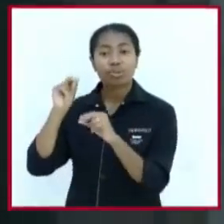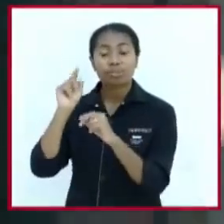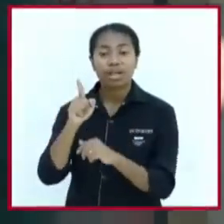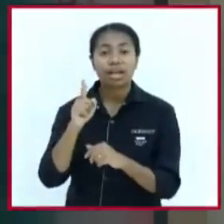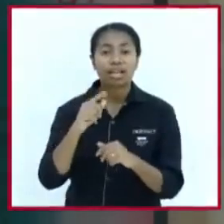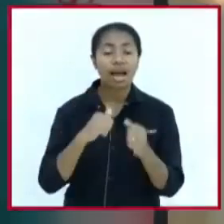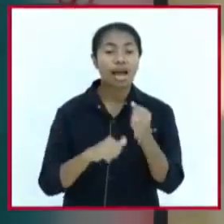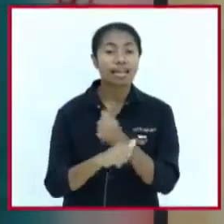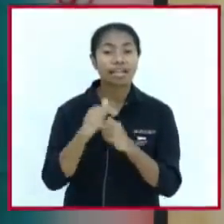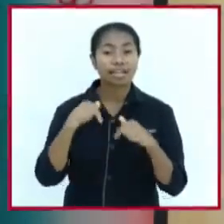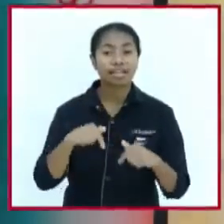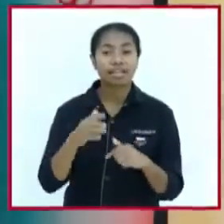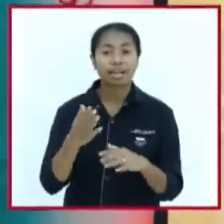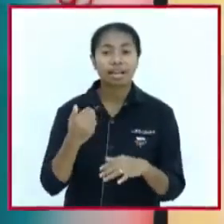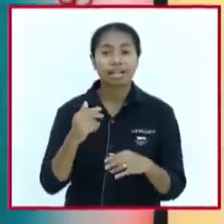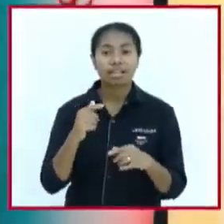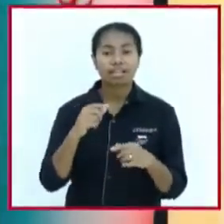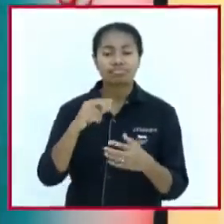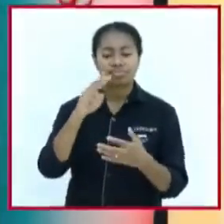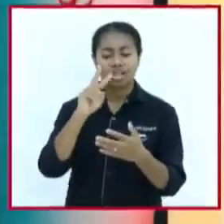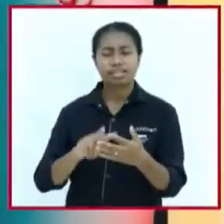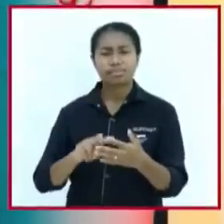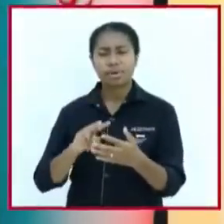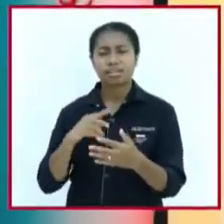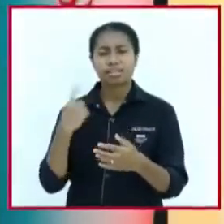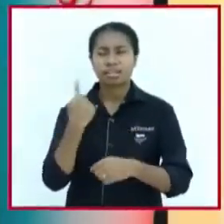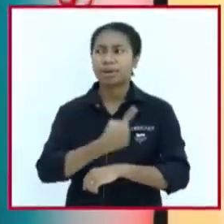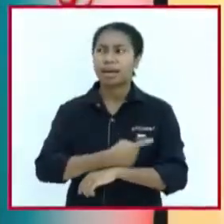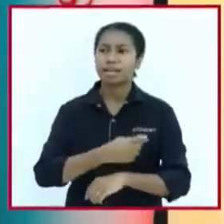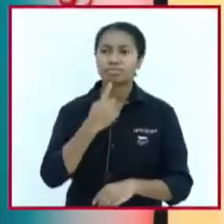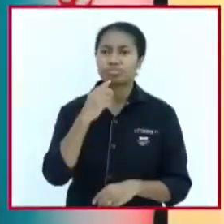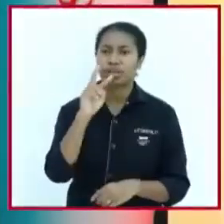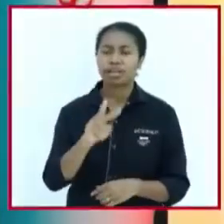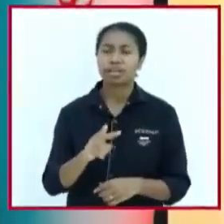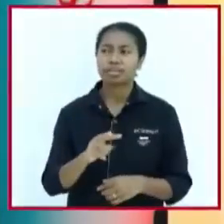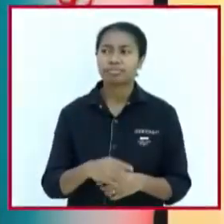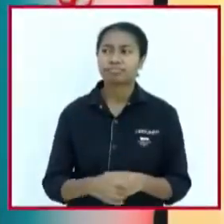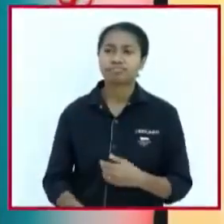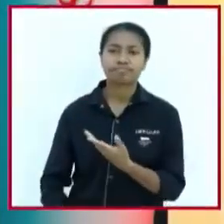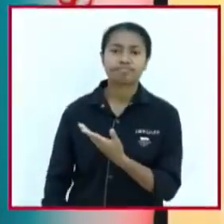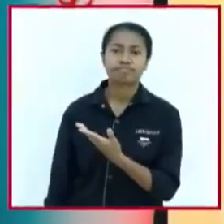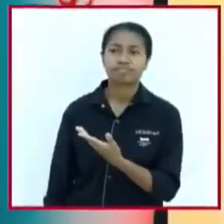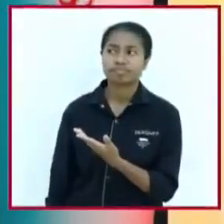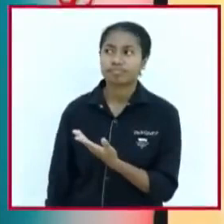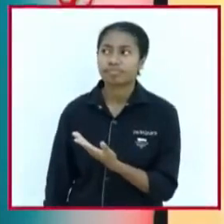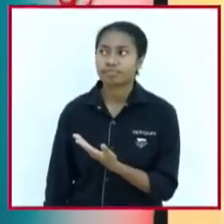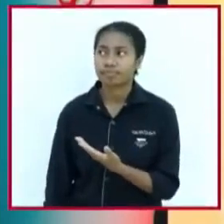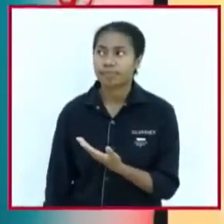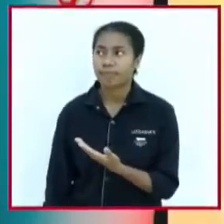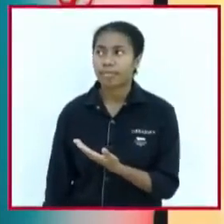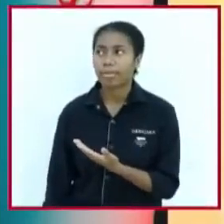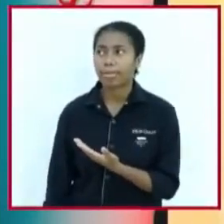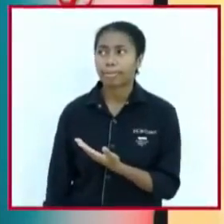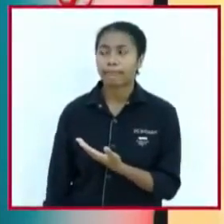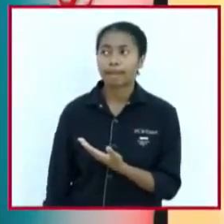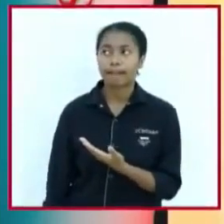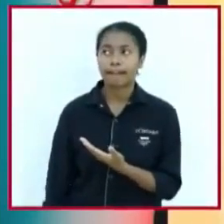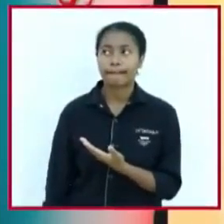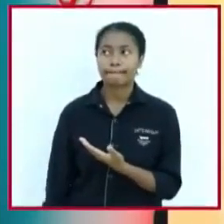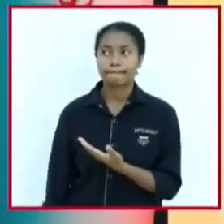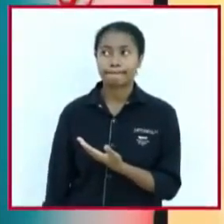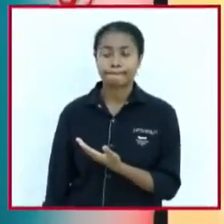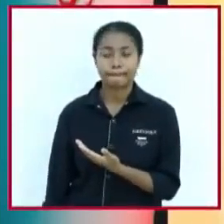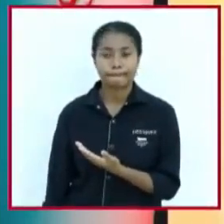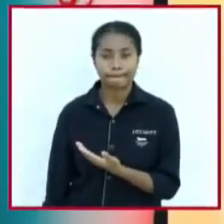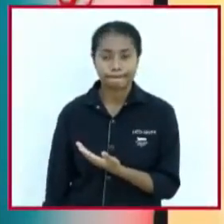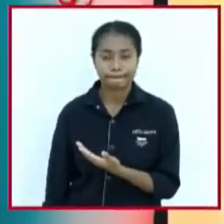ada satu hal lagi imam-imam yang lain itu ada banyak Sebab mereka masing-masing mati sehingga tidak dapat meneruskan